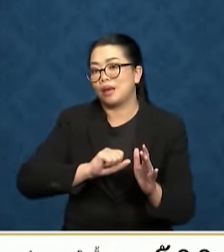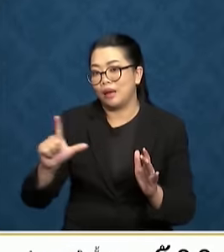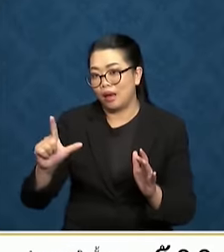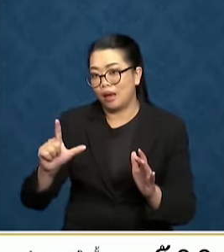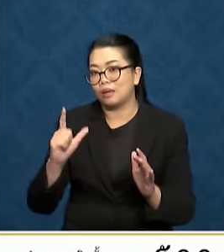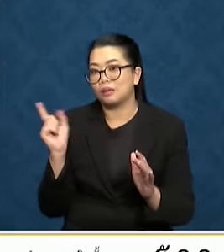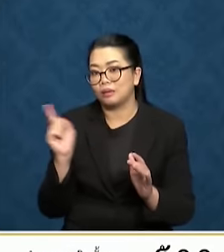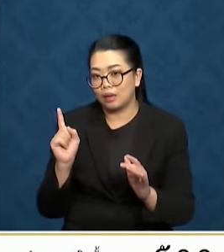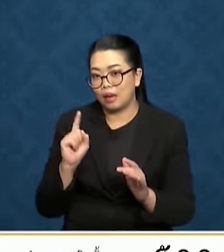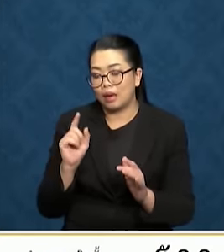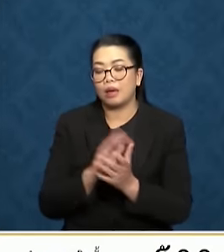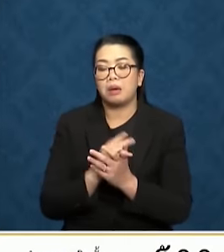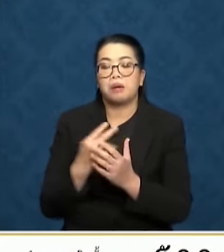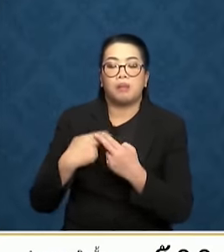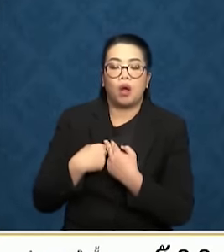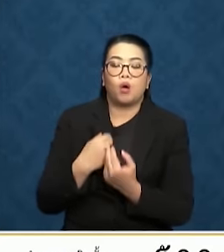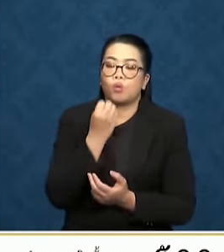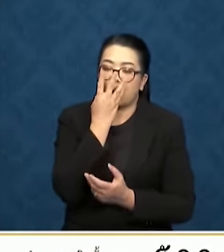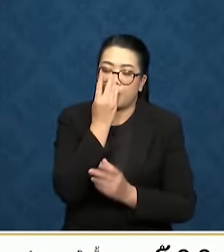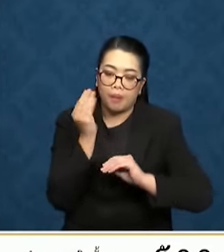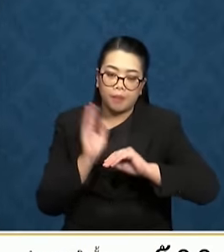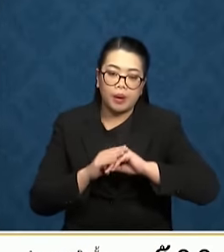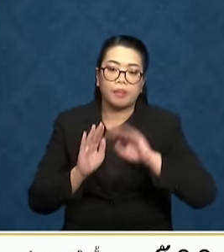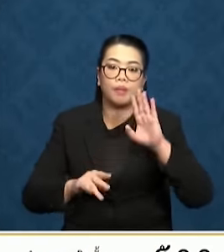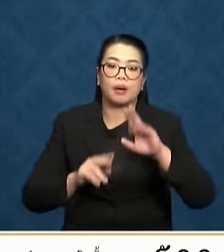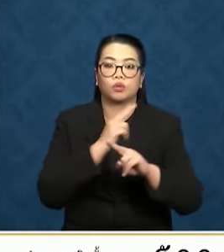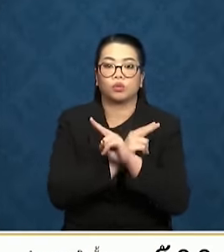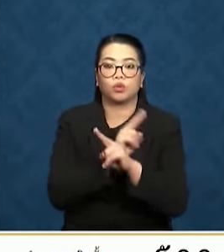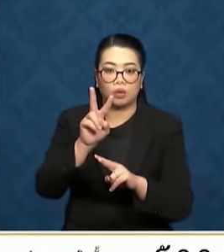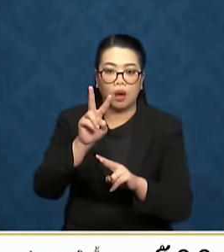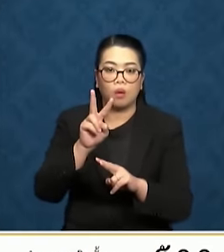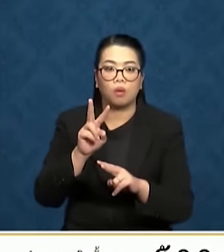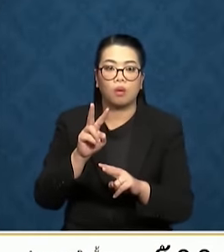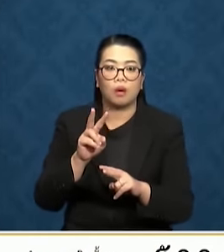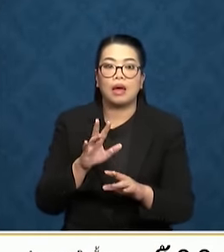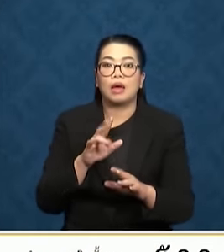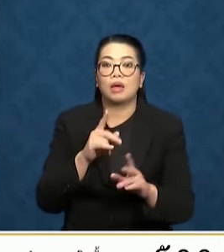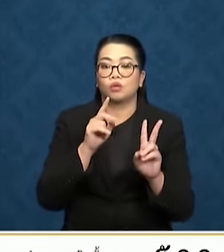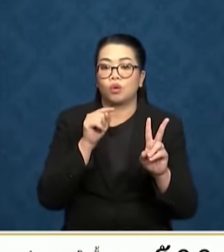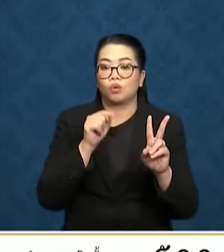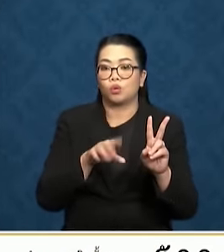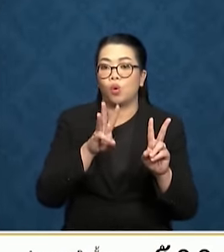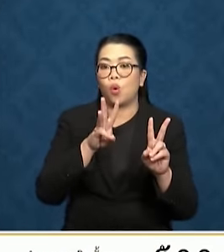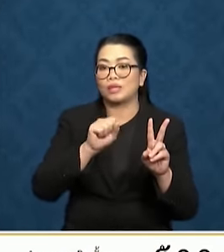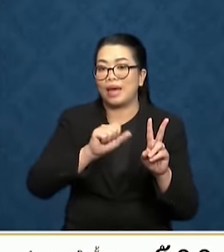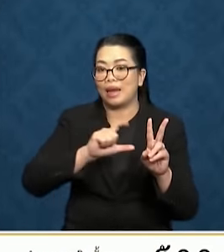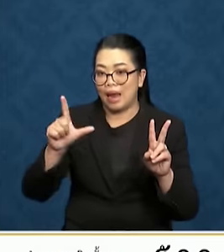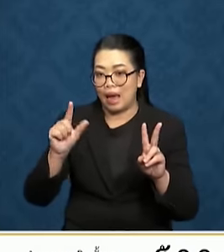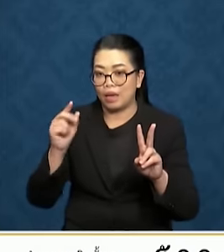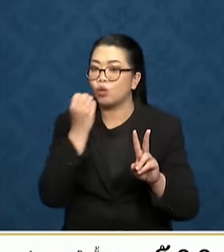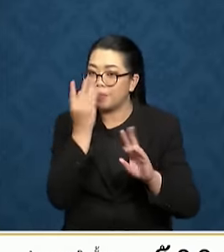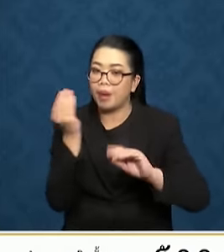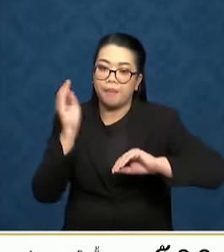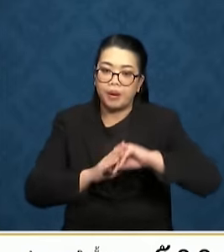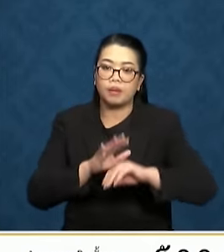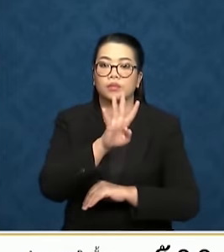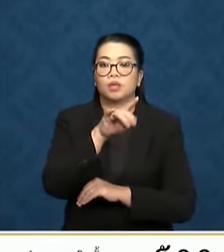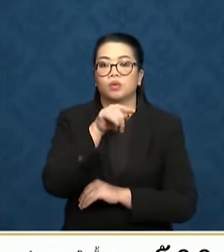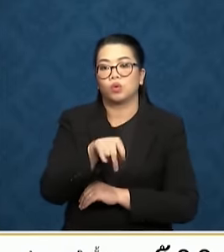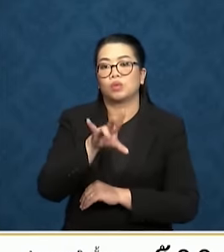ได้เนี่ยก็คือภาระดอกเบี้ยเนี่ยจะเพิ่มขึ้นประมาณ 2เท่าจาก2.6แสนล้านบาทมันจะกลายเป็น